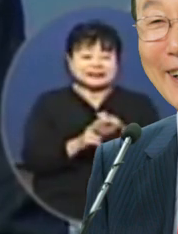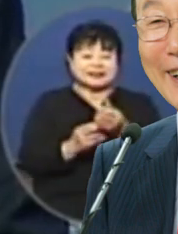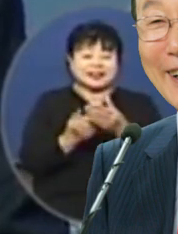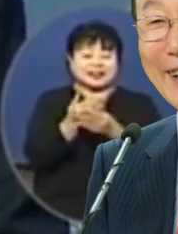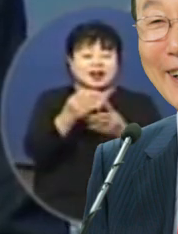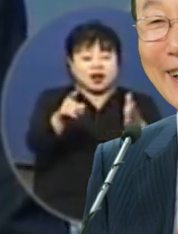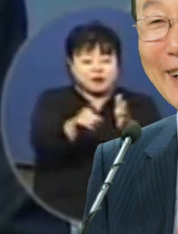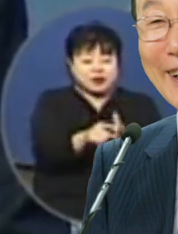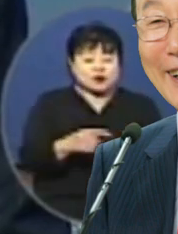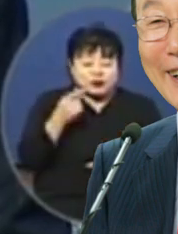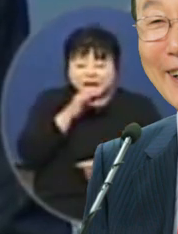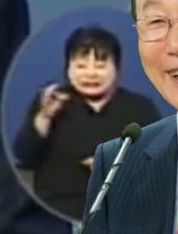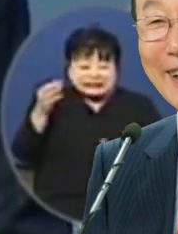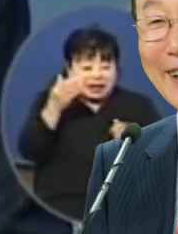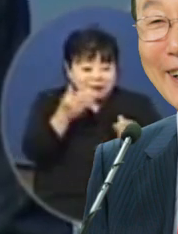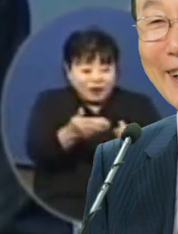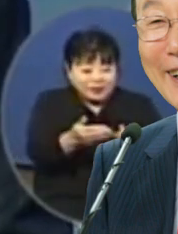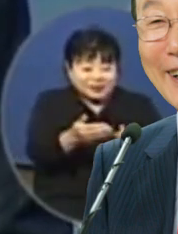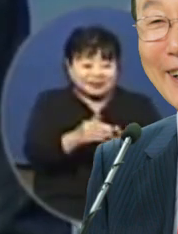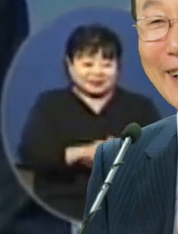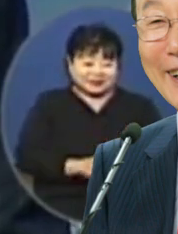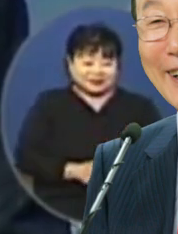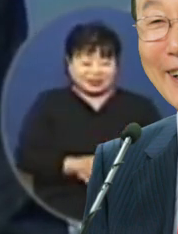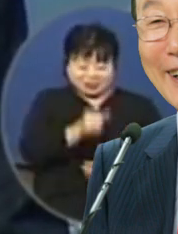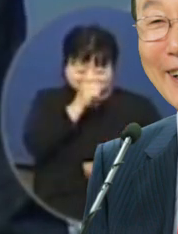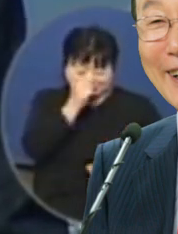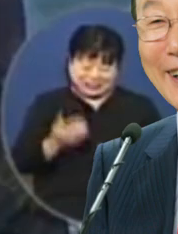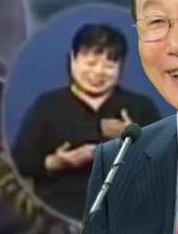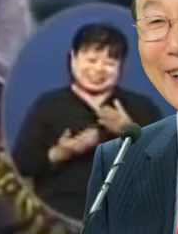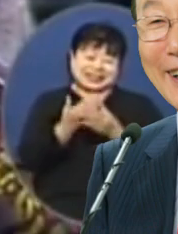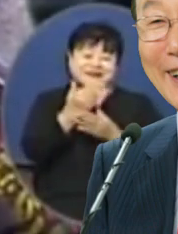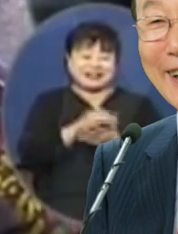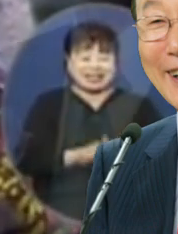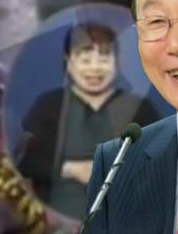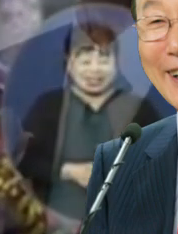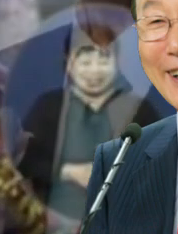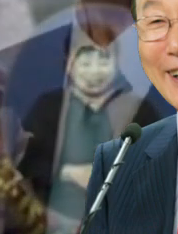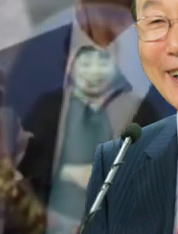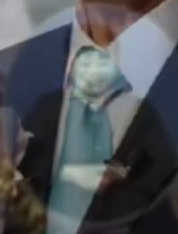기적이 일어날 것을 믿고 입으로 시인하면 좋은 일이 일어나는 것입니다.